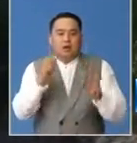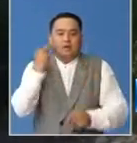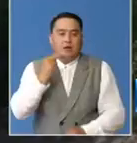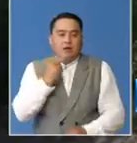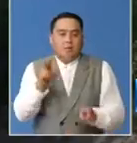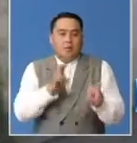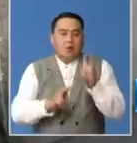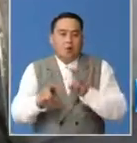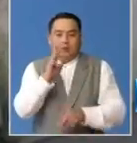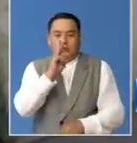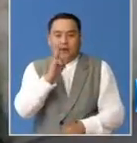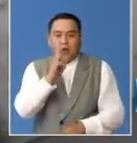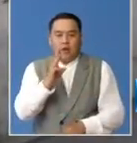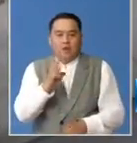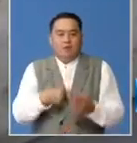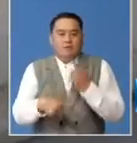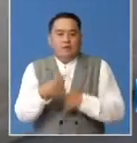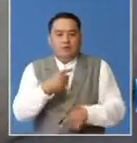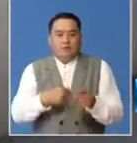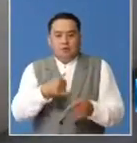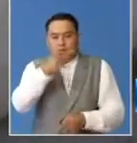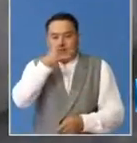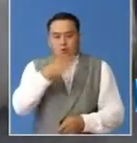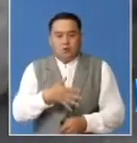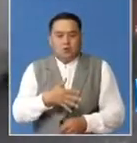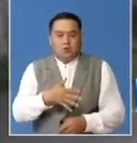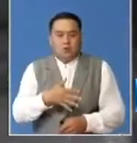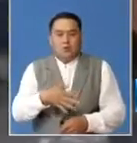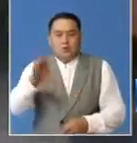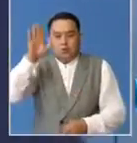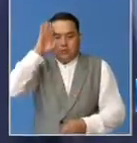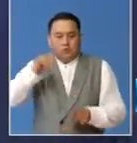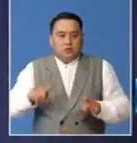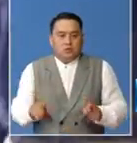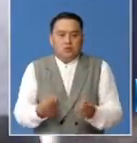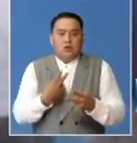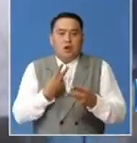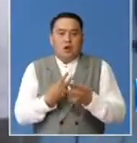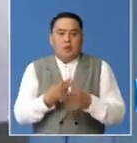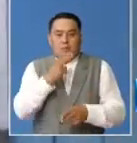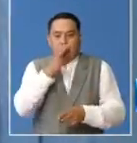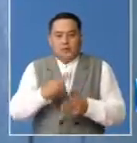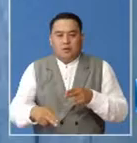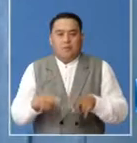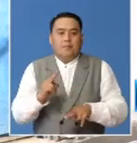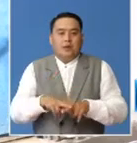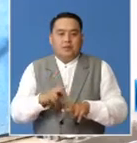Китай в поисках заработка. Однако вернуться у него не получилось. Мужчина был задержан на границе и потерял свой